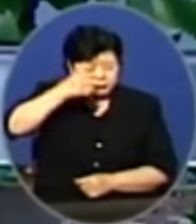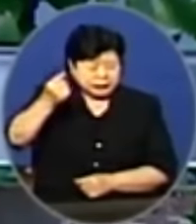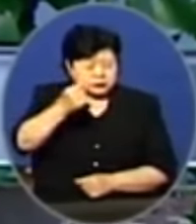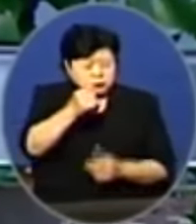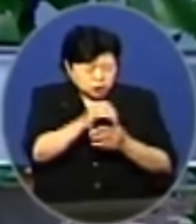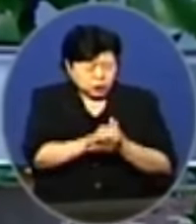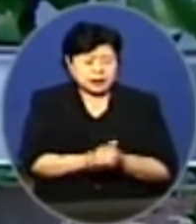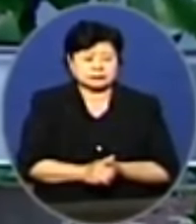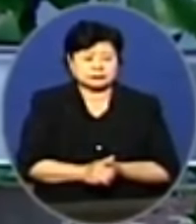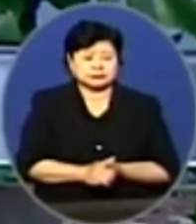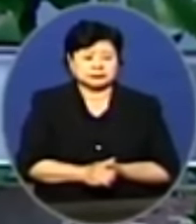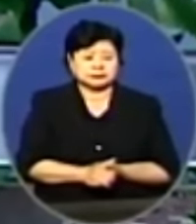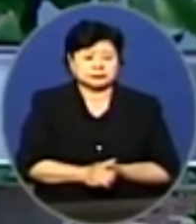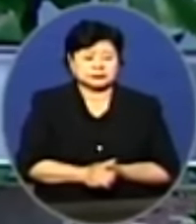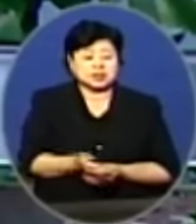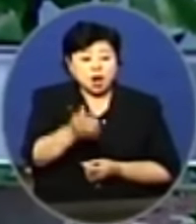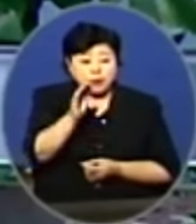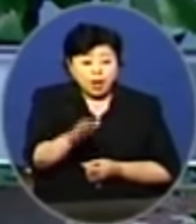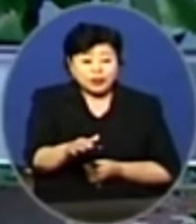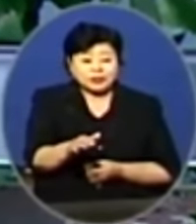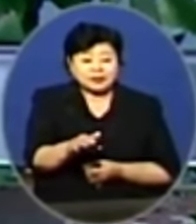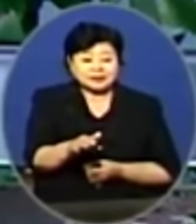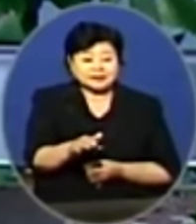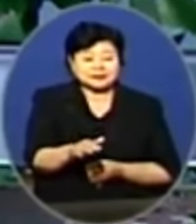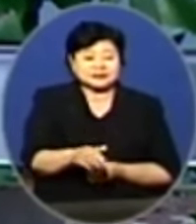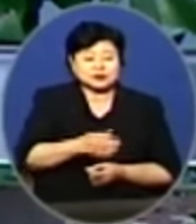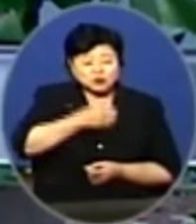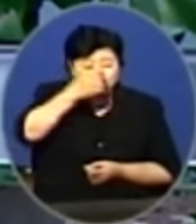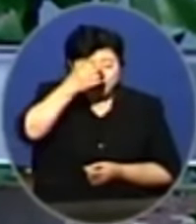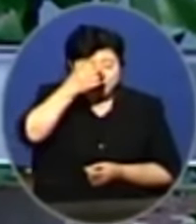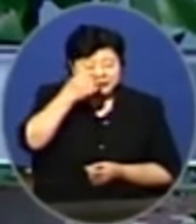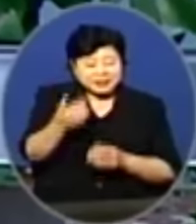기도하라. 그러면 그 꿈이